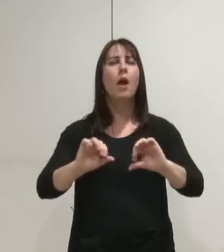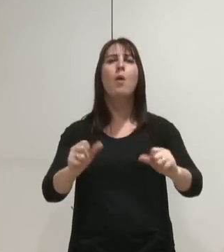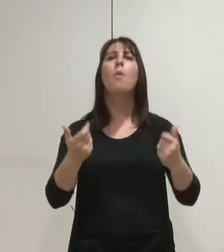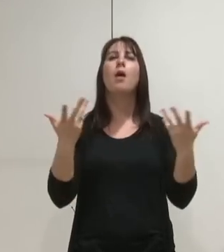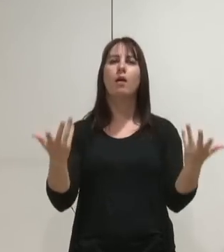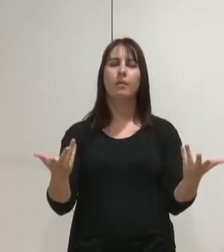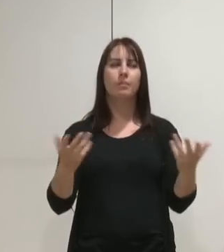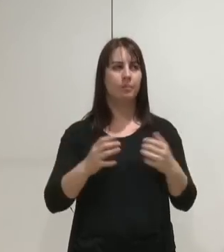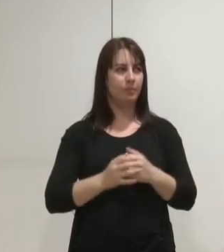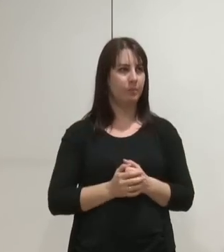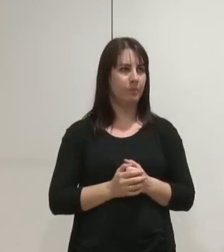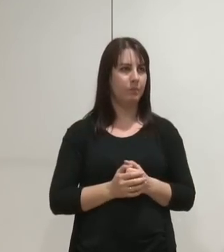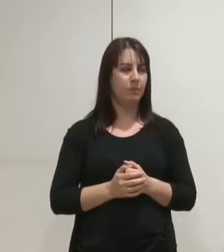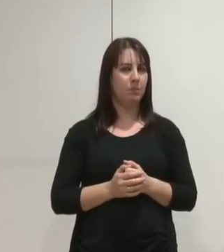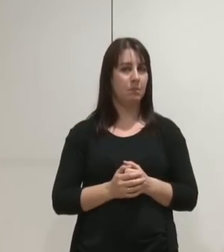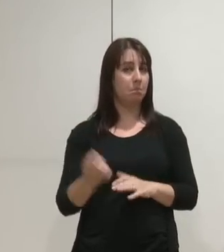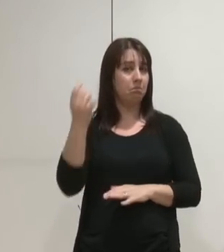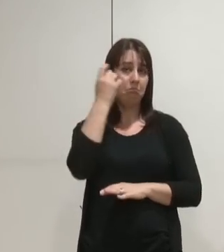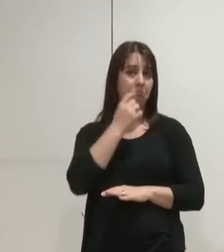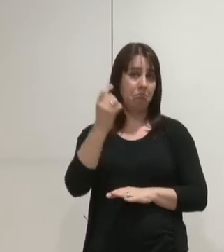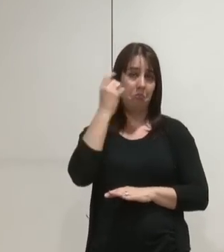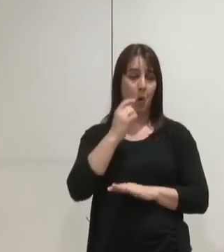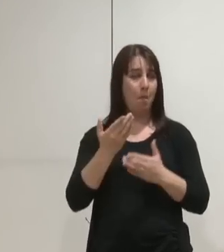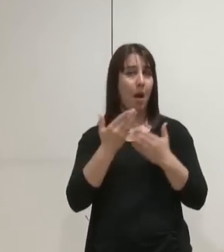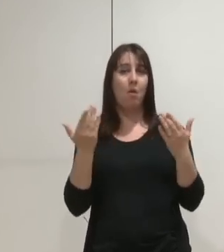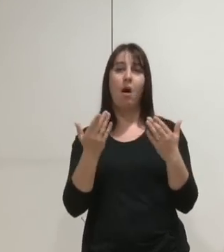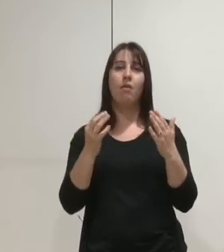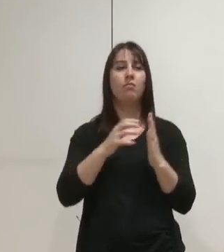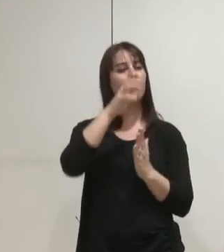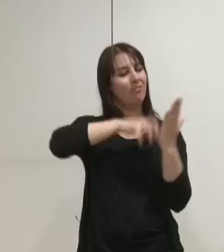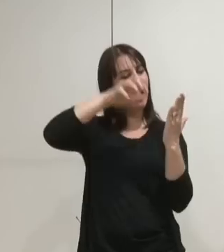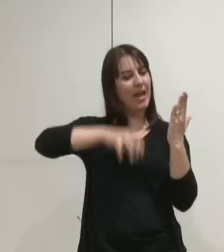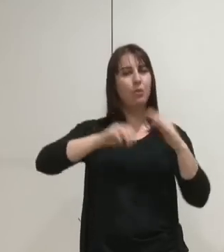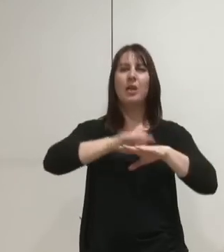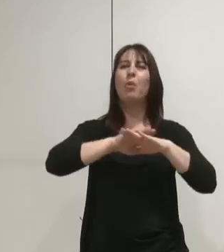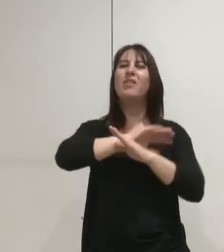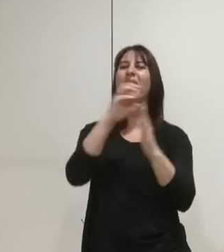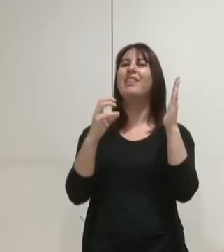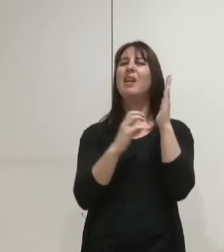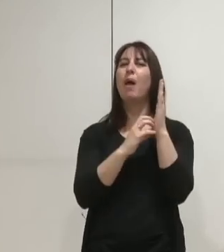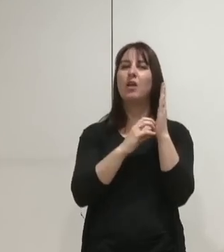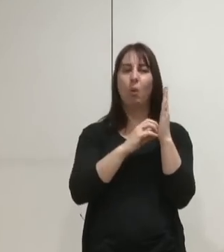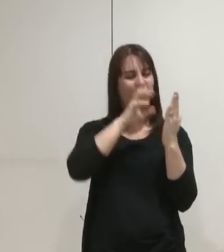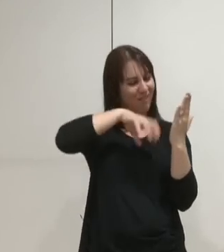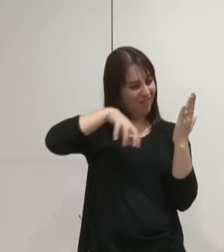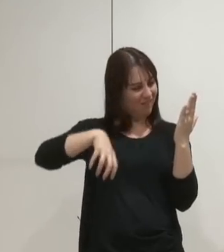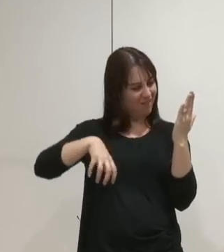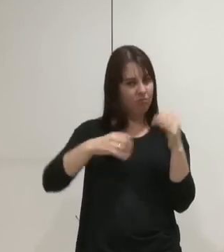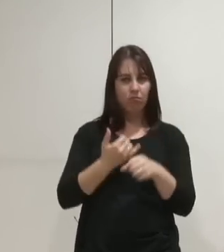ce point de vue là forc de constater que ce qui est écrit dans l'exposé des motif de la délibération est